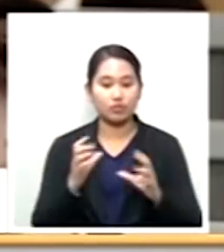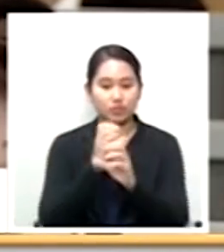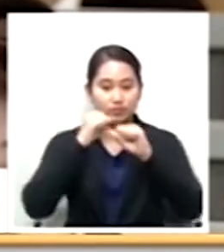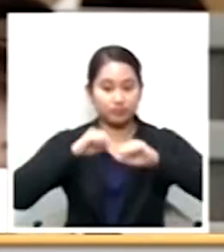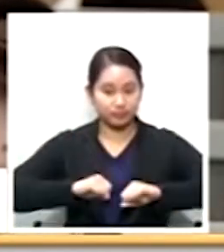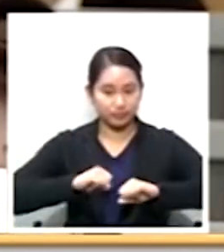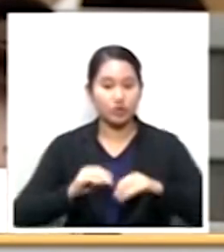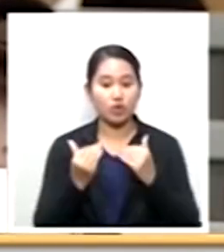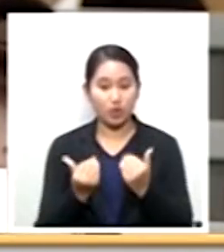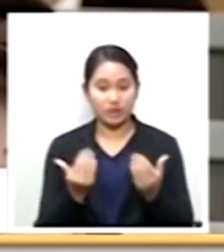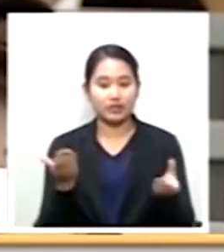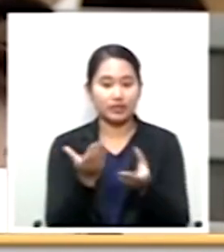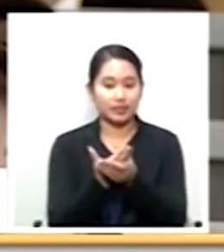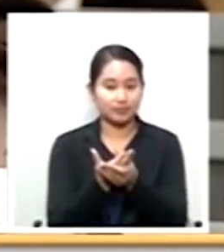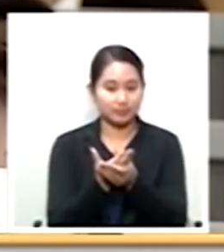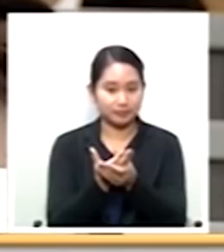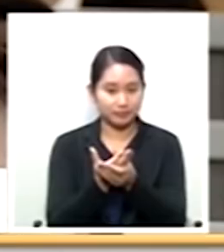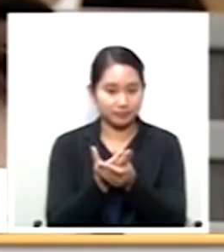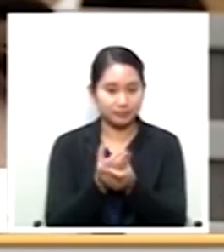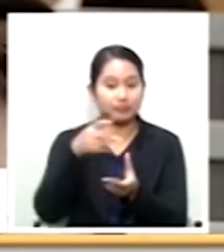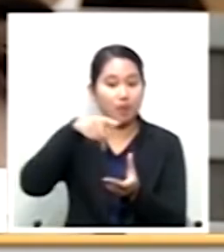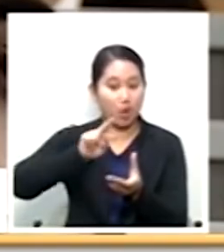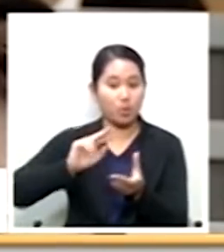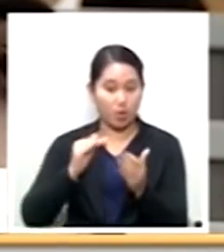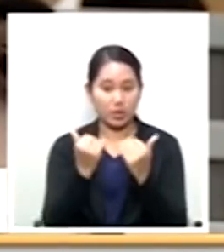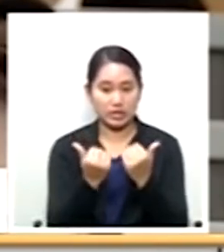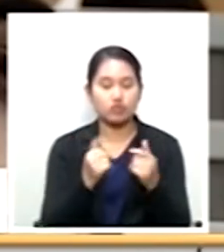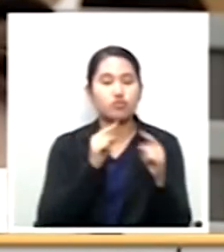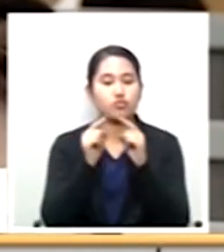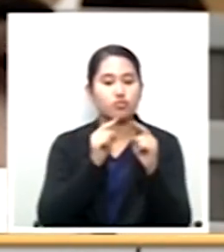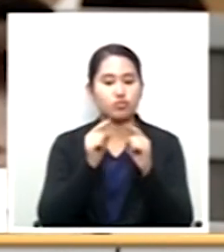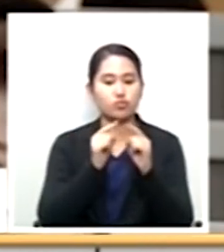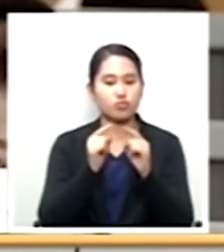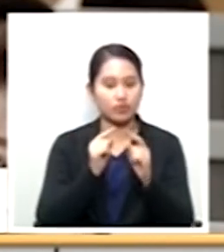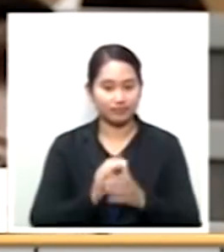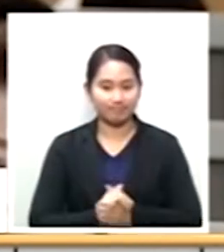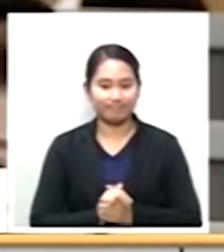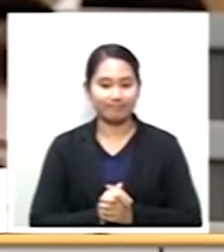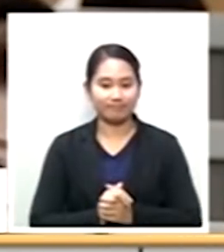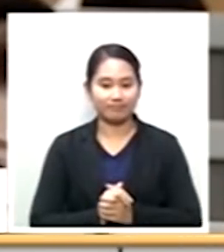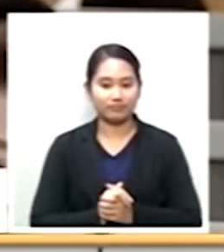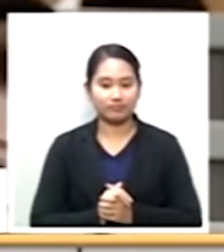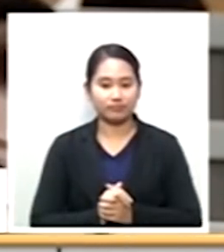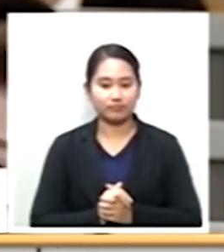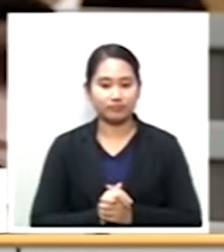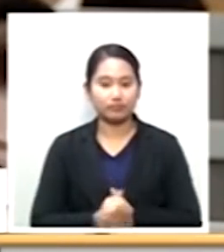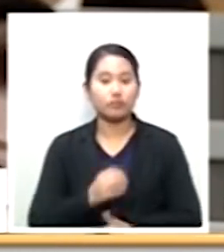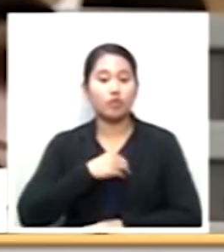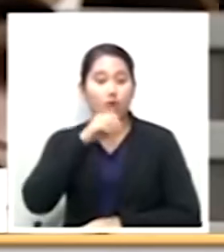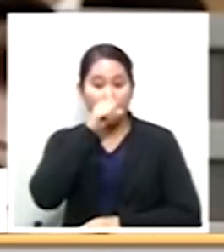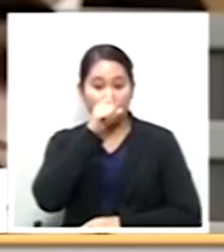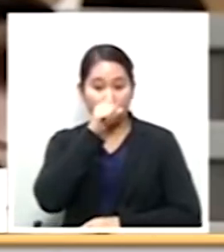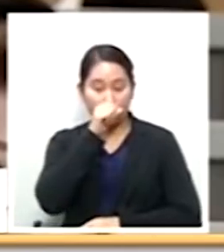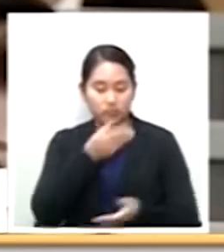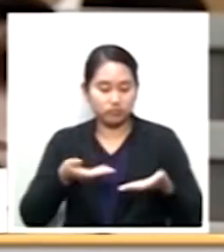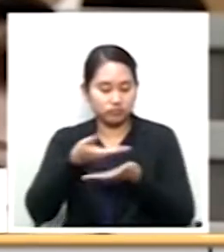วอีก1ฉบับครับคือพระราชกำหนดที่เราพูดคุยกันในวันนี้ท่านประธานครับเราลองมาพิจารณาถึงเหตุผลใน